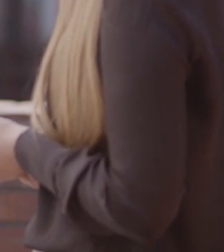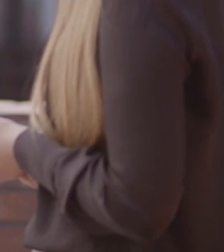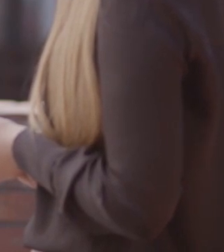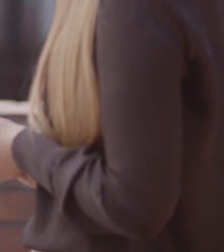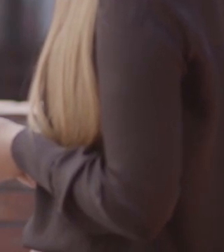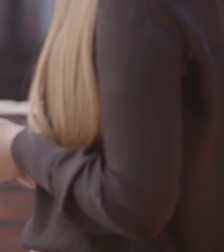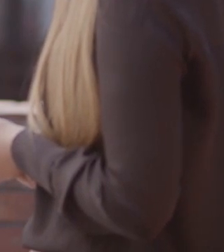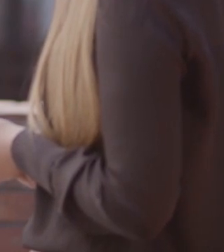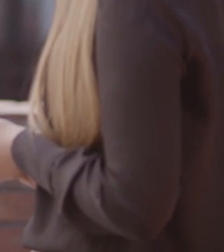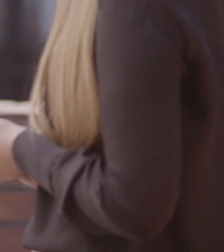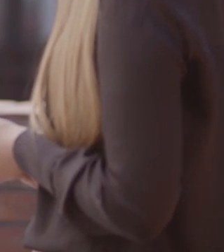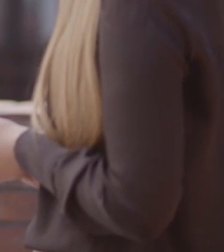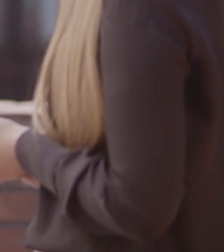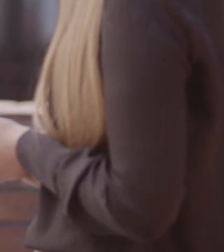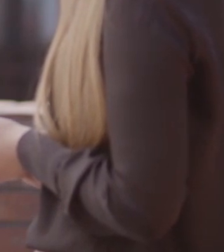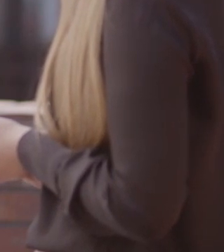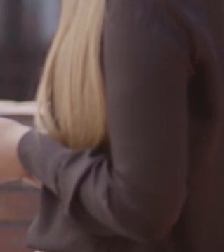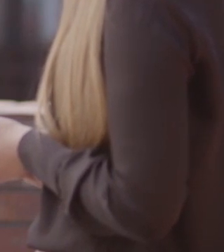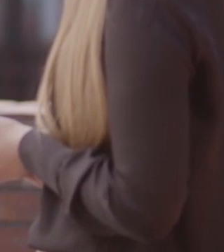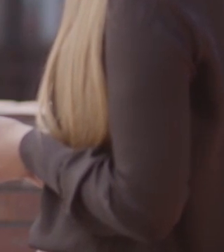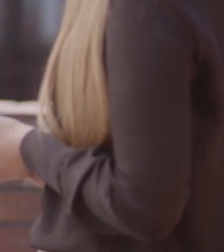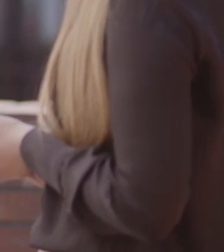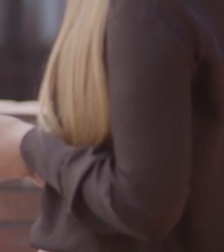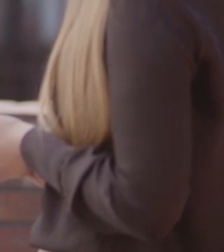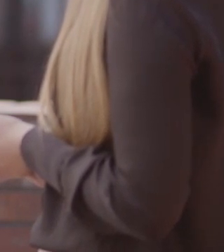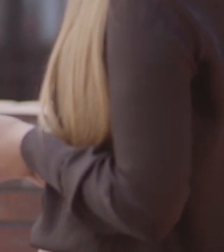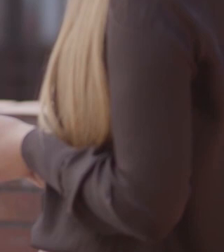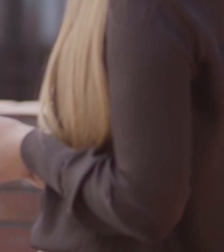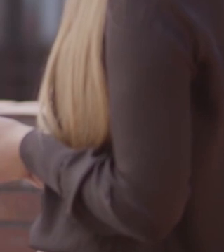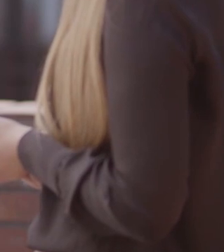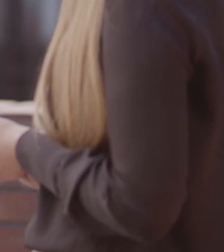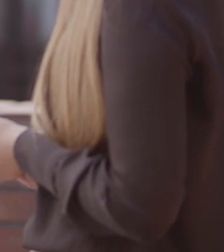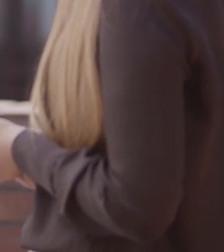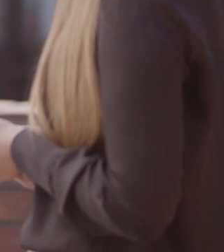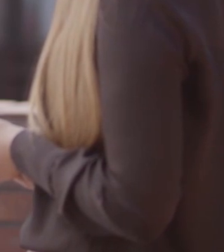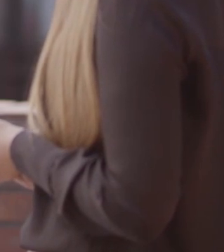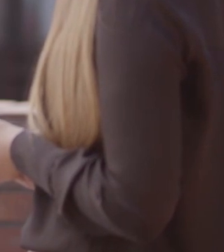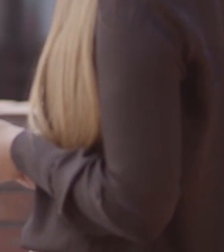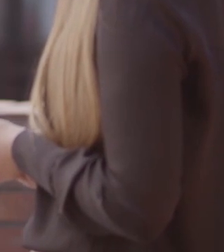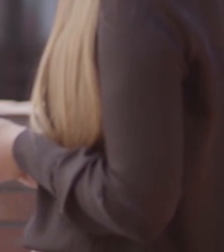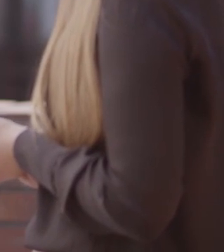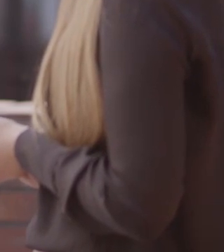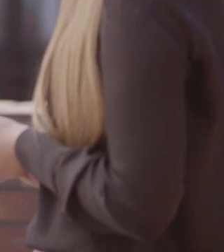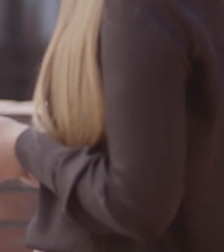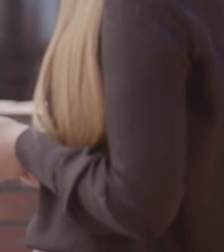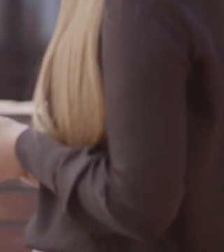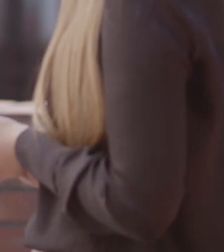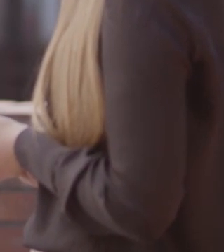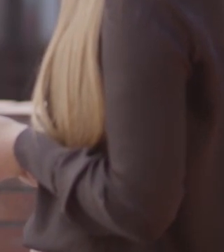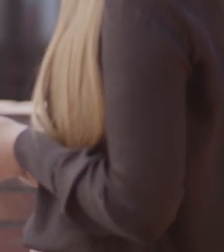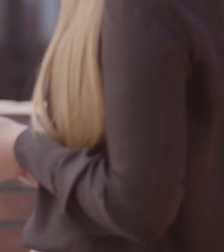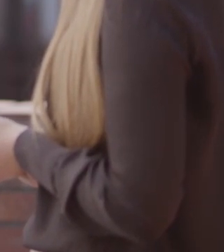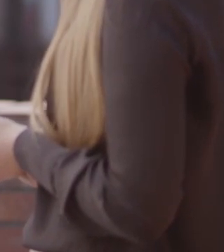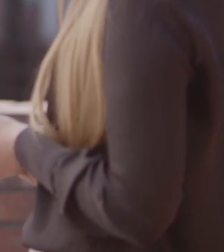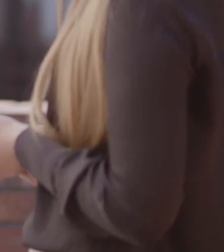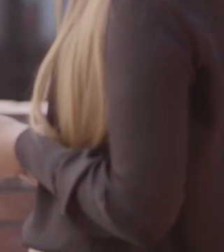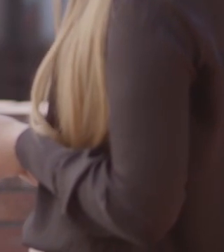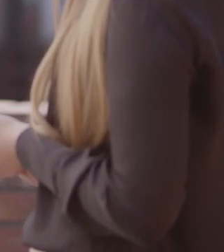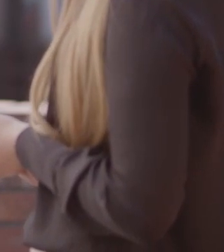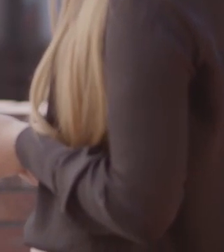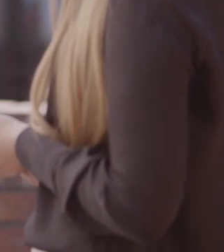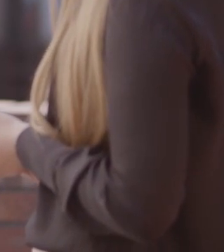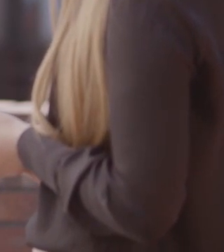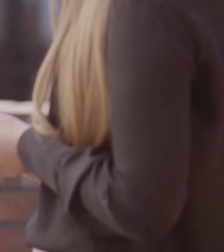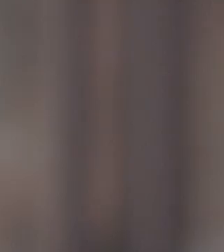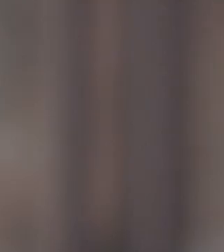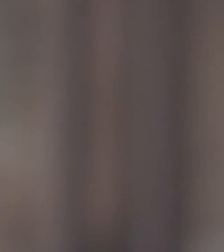50 tysięcy zwiedzających, spotkania naprawdę z wieloma autorytetami i tutaj naprawdę każde ręce do pomocy są na wagę złota, dlatego